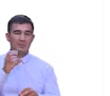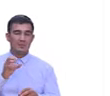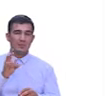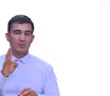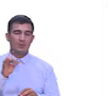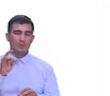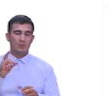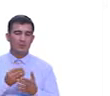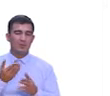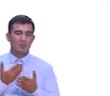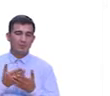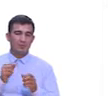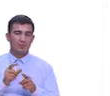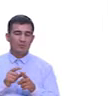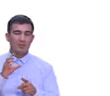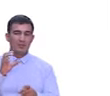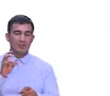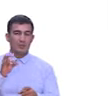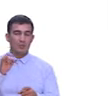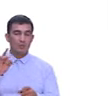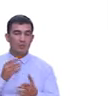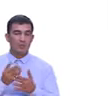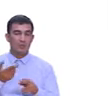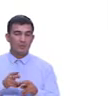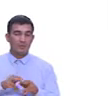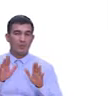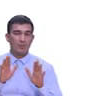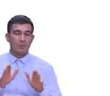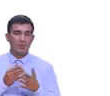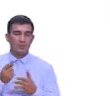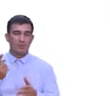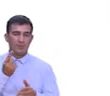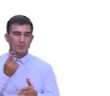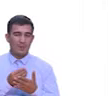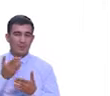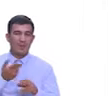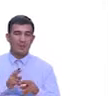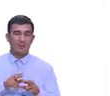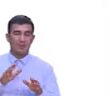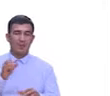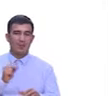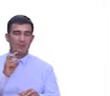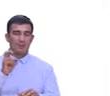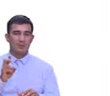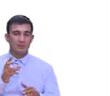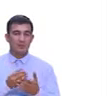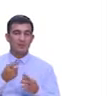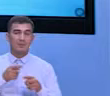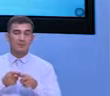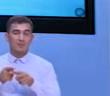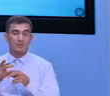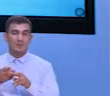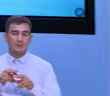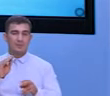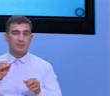deb ataylik. Va bu S nurga faqat yagona AB kesmani